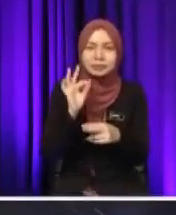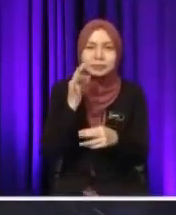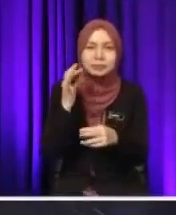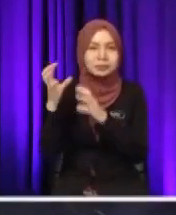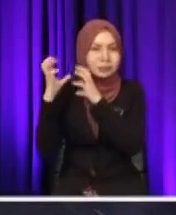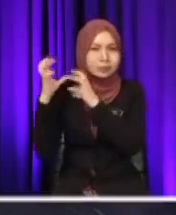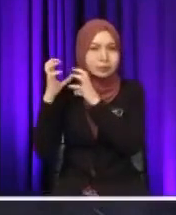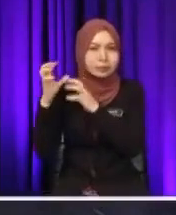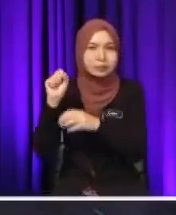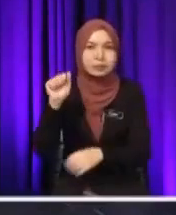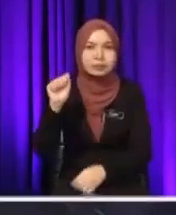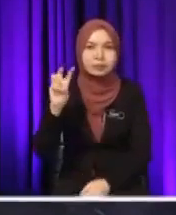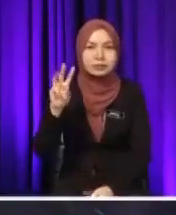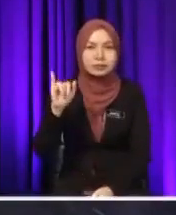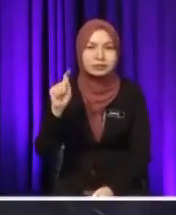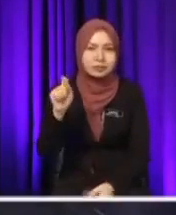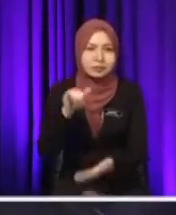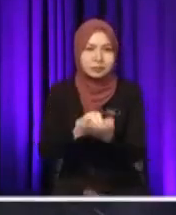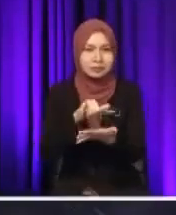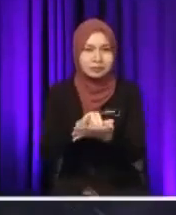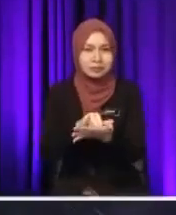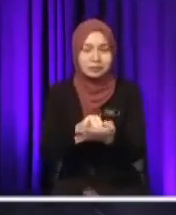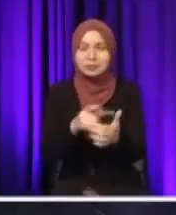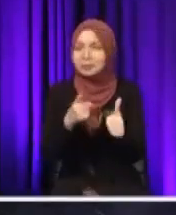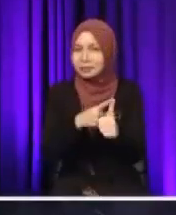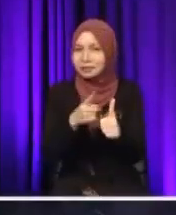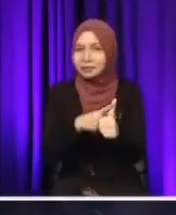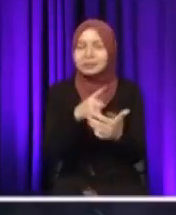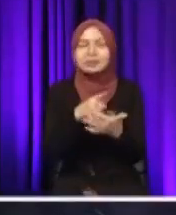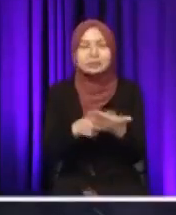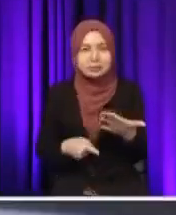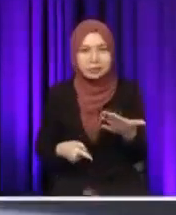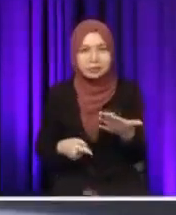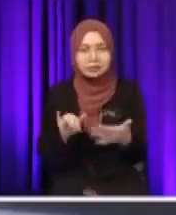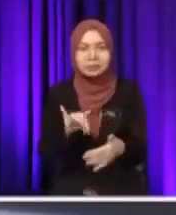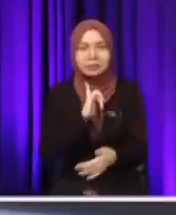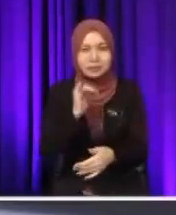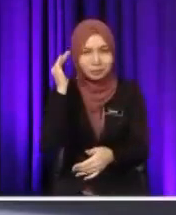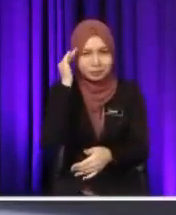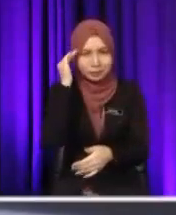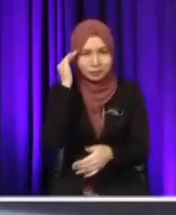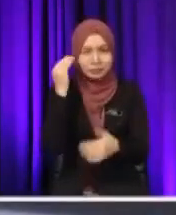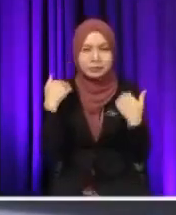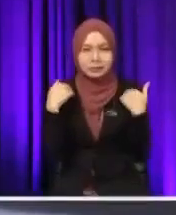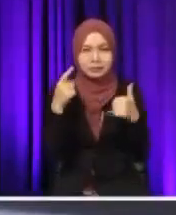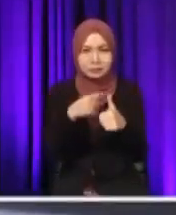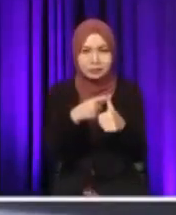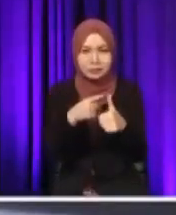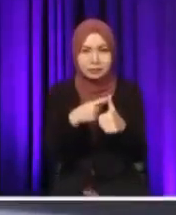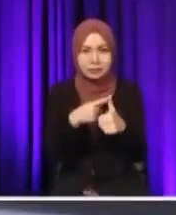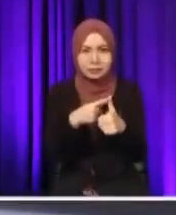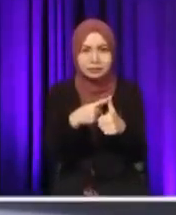pertama kita ada. Oh cikgu, saya tahu, saya tahu. Okey, dah dapat, Okey. Yang ada pertama, tiga jenis. Dura.